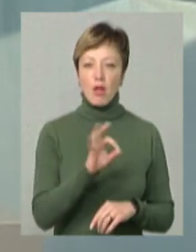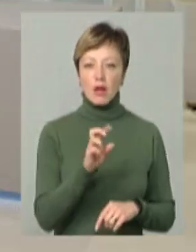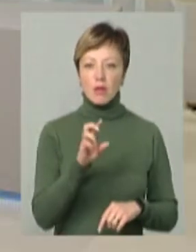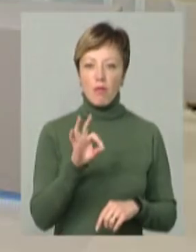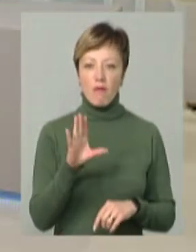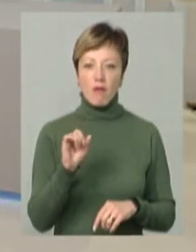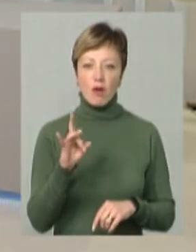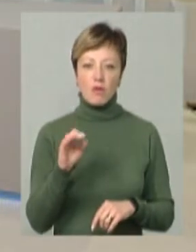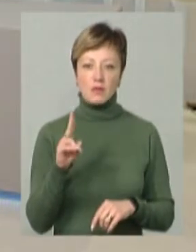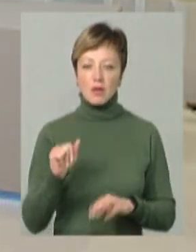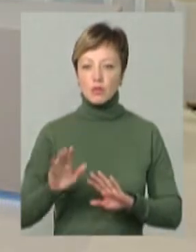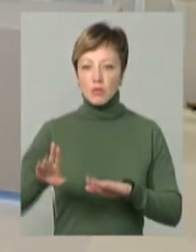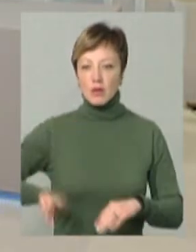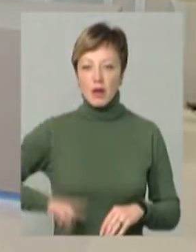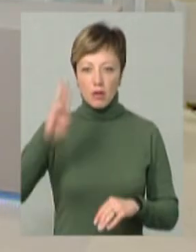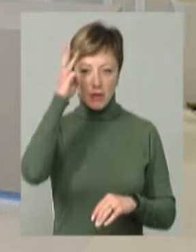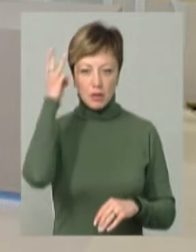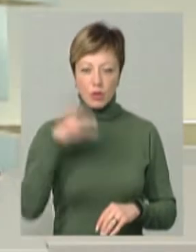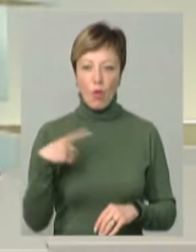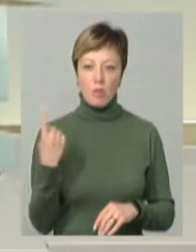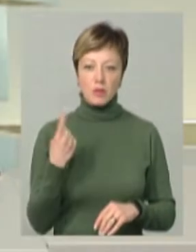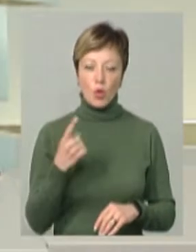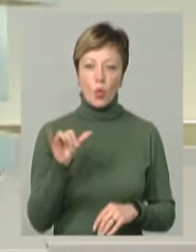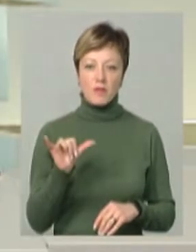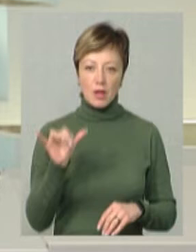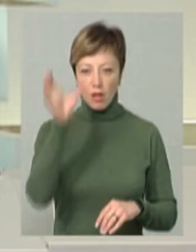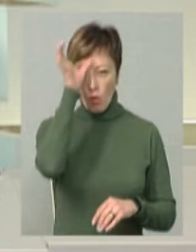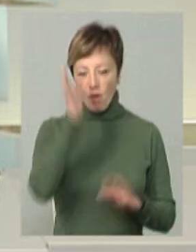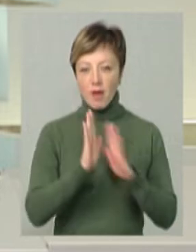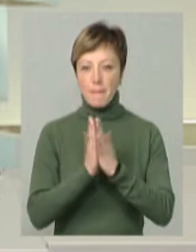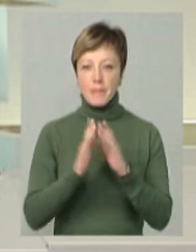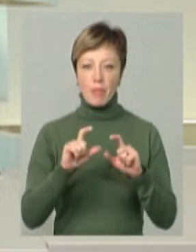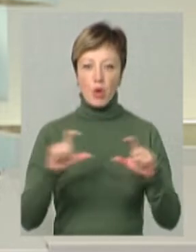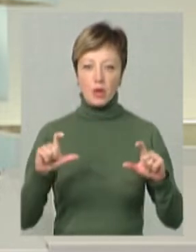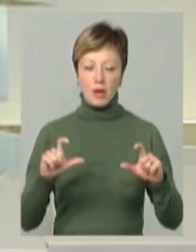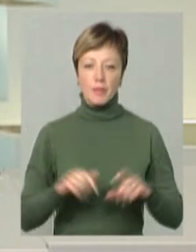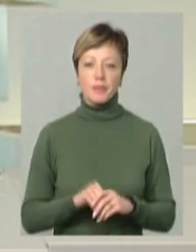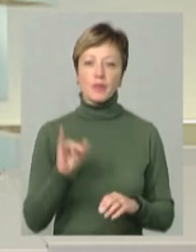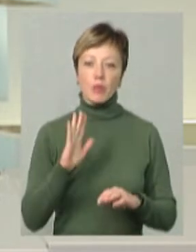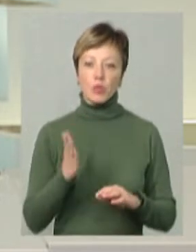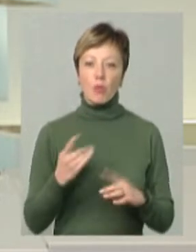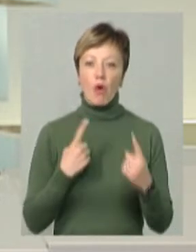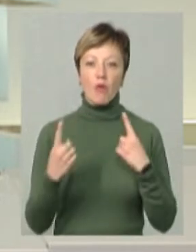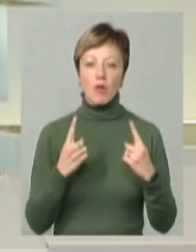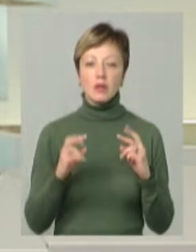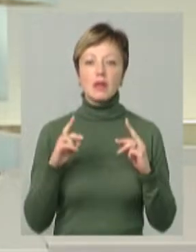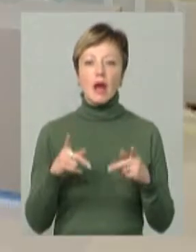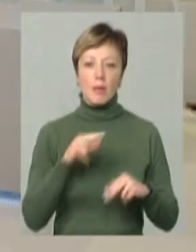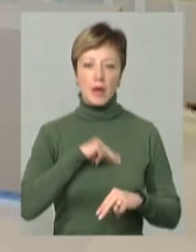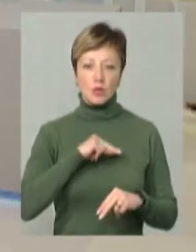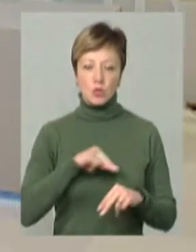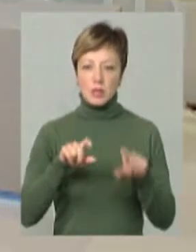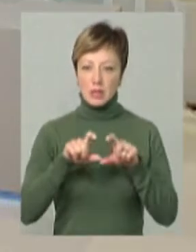Боворовська, заступниця директора Хмельницької обласної універсальної наукової бібліотеки. Та говоритимемо про те, як